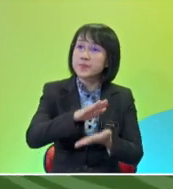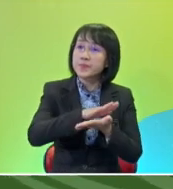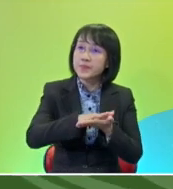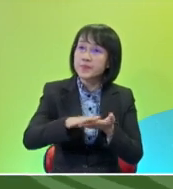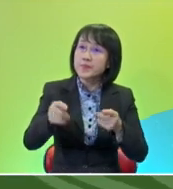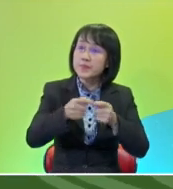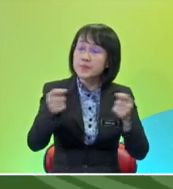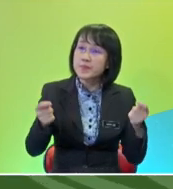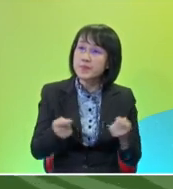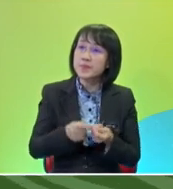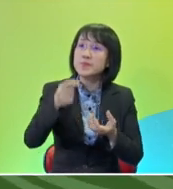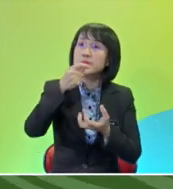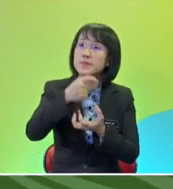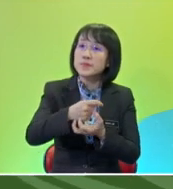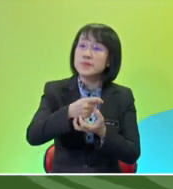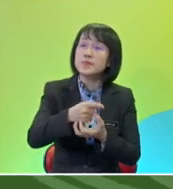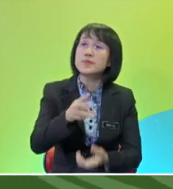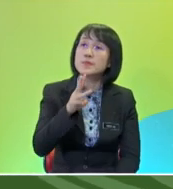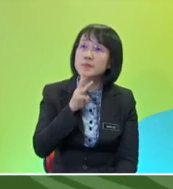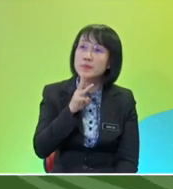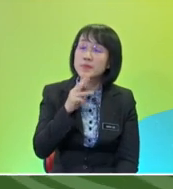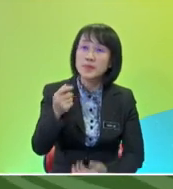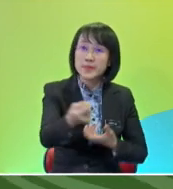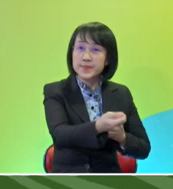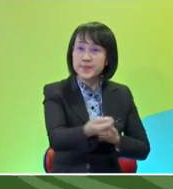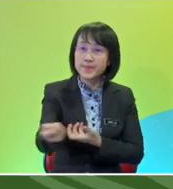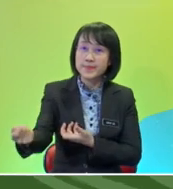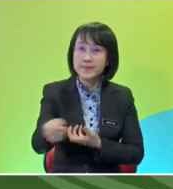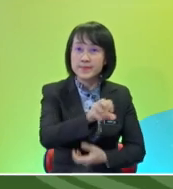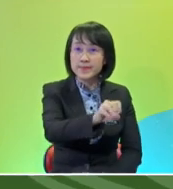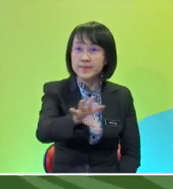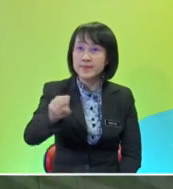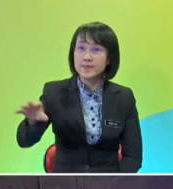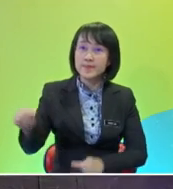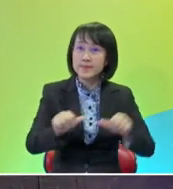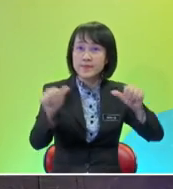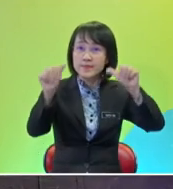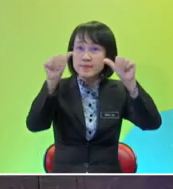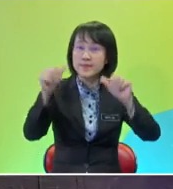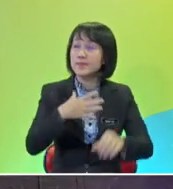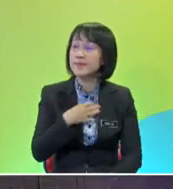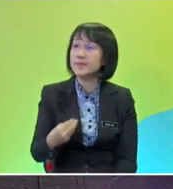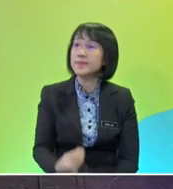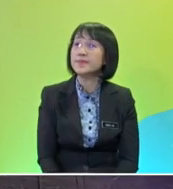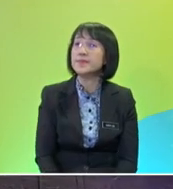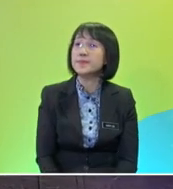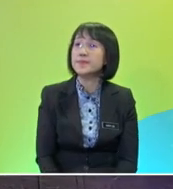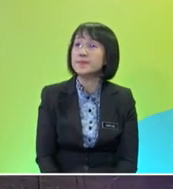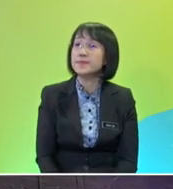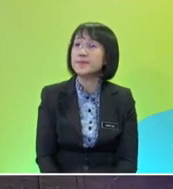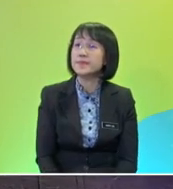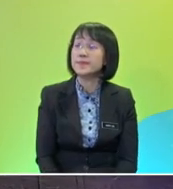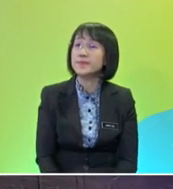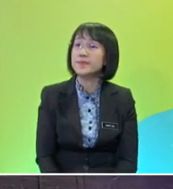Penyabutan fogging. Okey. Sekarang ni kita nak tengok adik,